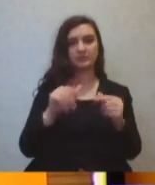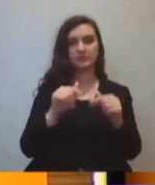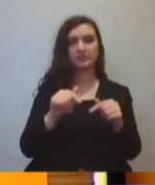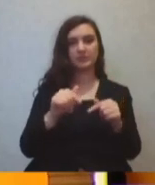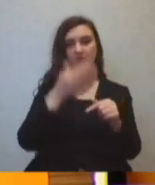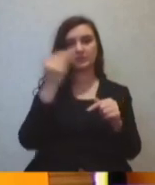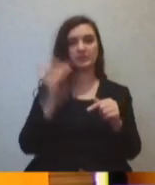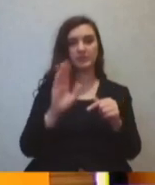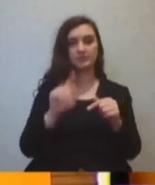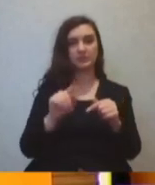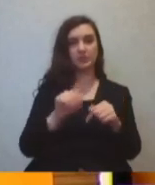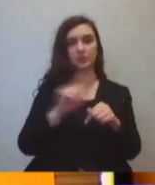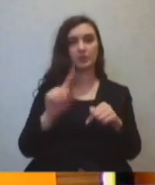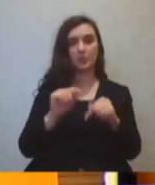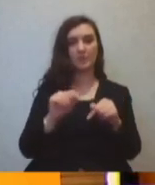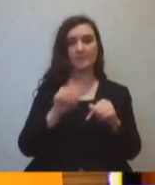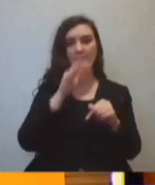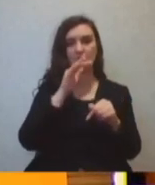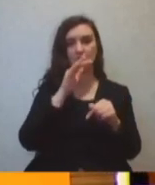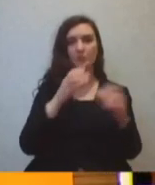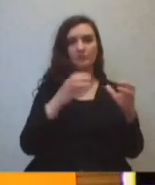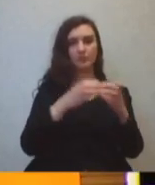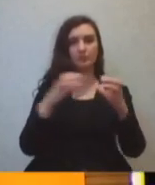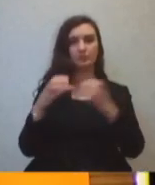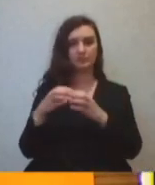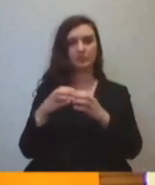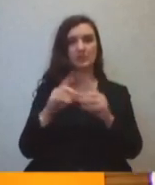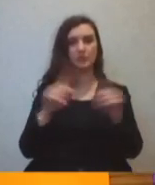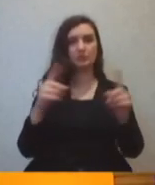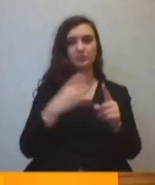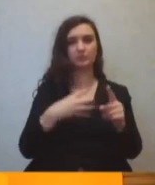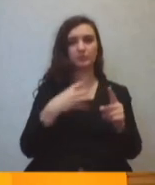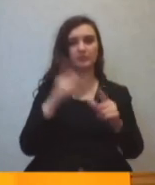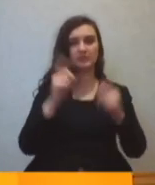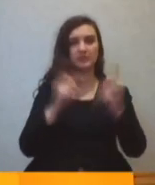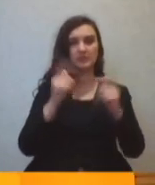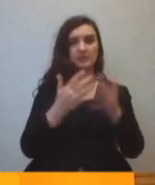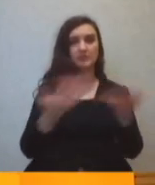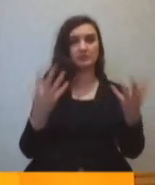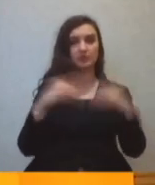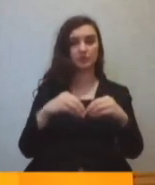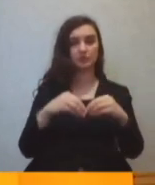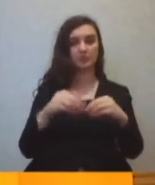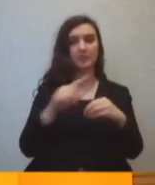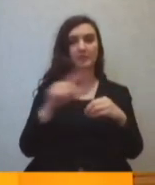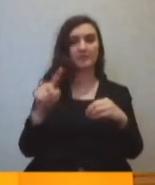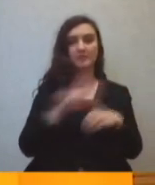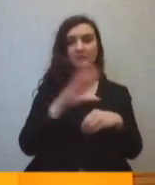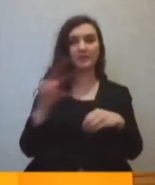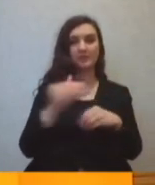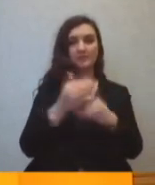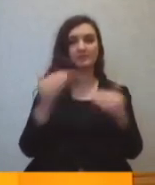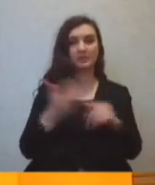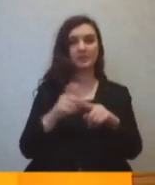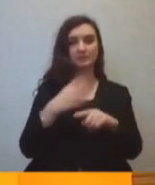არ დაგავიწყდეთ, რომ გარკვეულ ასაკობრივ ჯგუფებში განსაკუთრებით მნიშვნელოვანია რძის ნაწარმის ჩართულობა, მაგრამ ყველასათვის